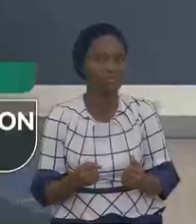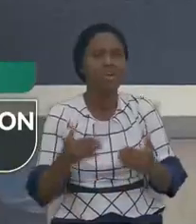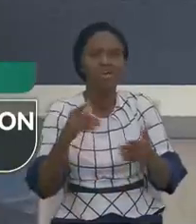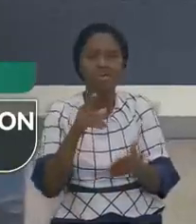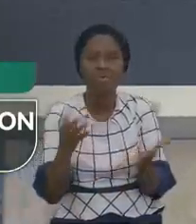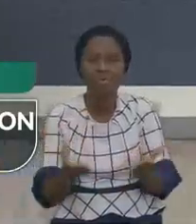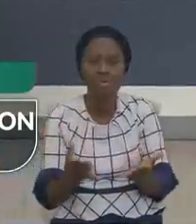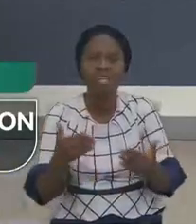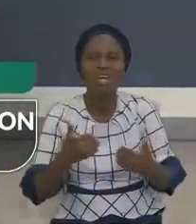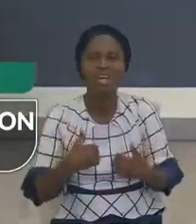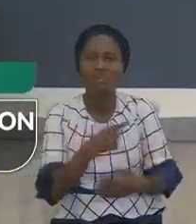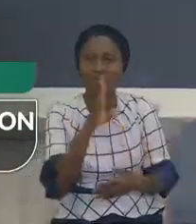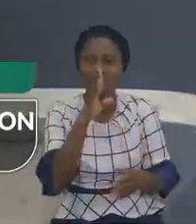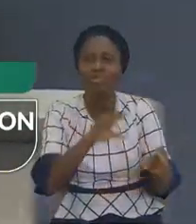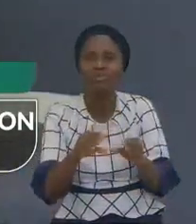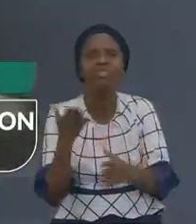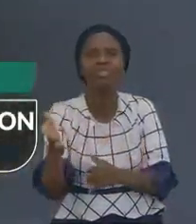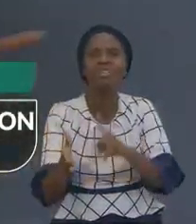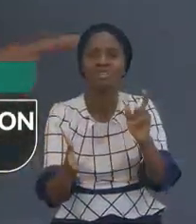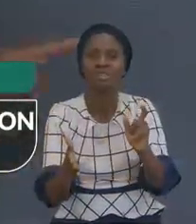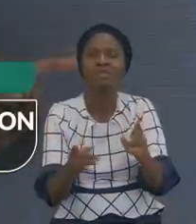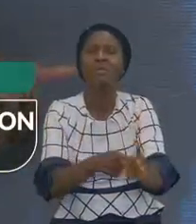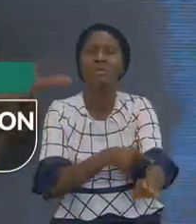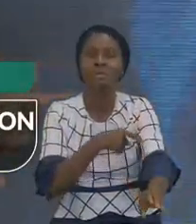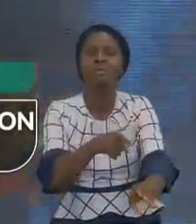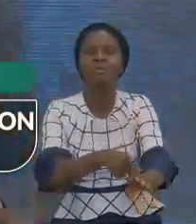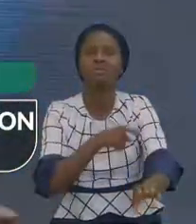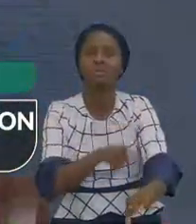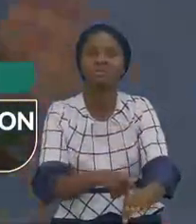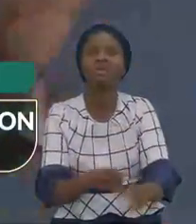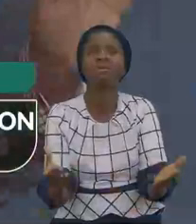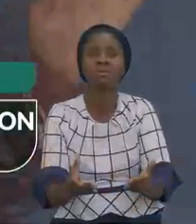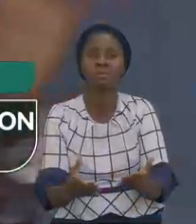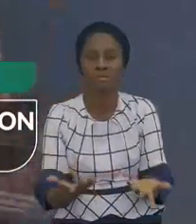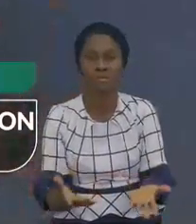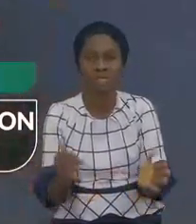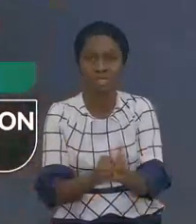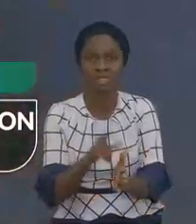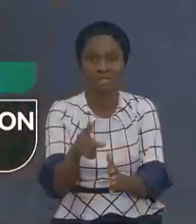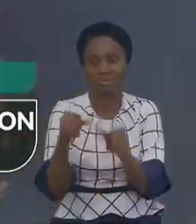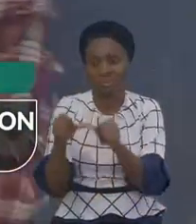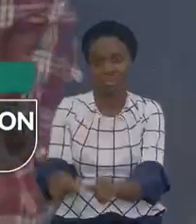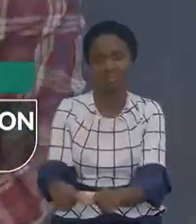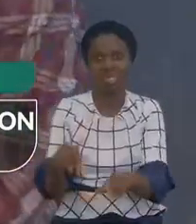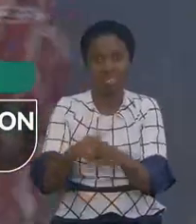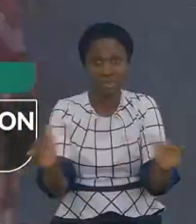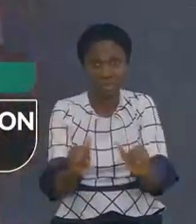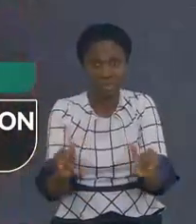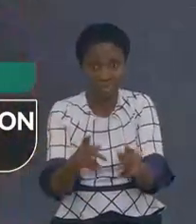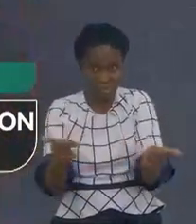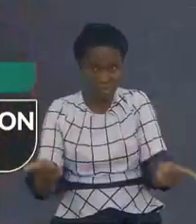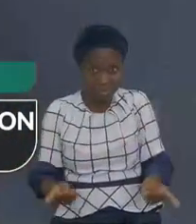Depuis longtemps. Et tu es resté dans la même position. Tu es resté au même